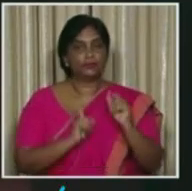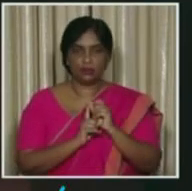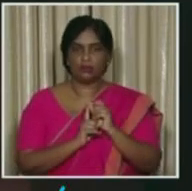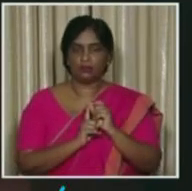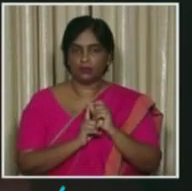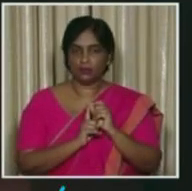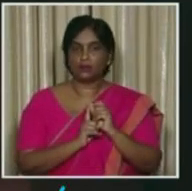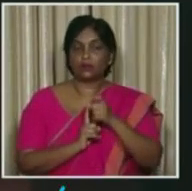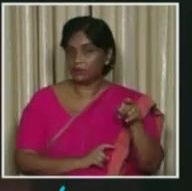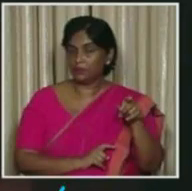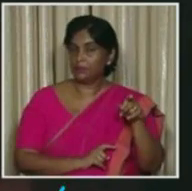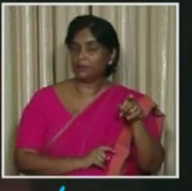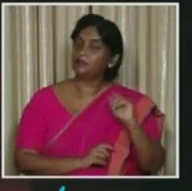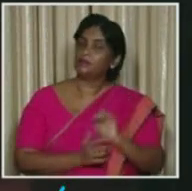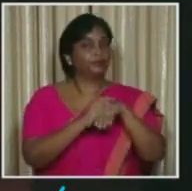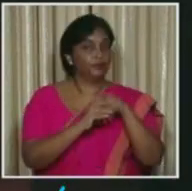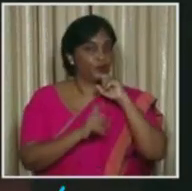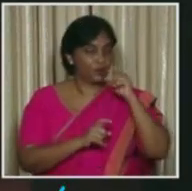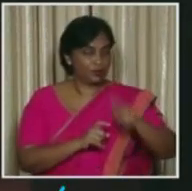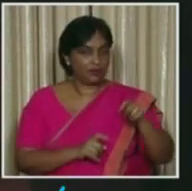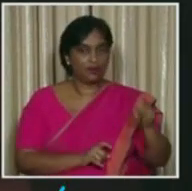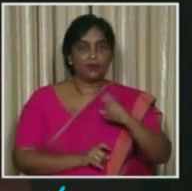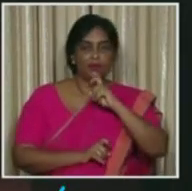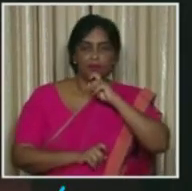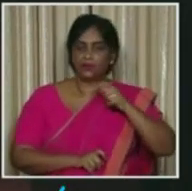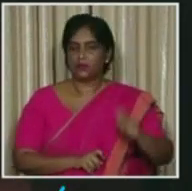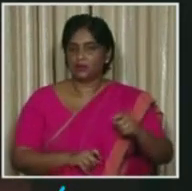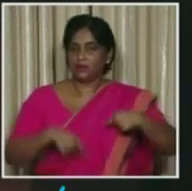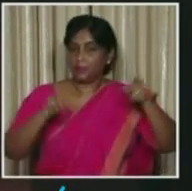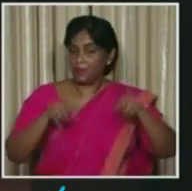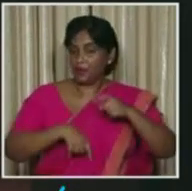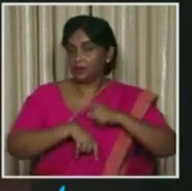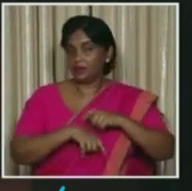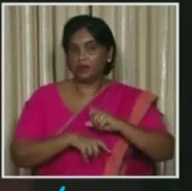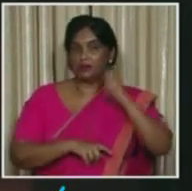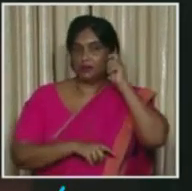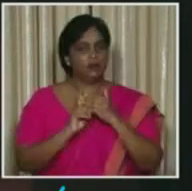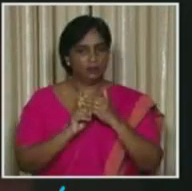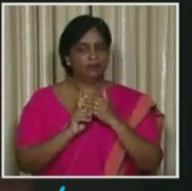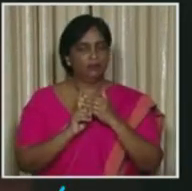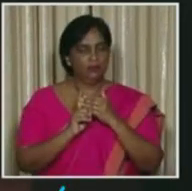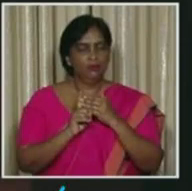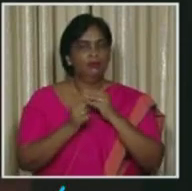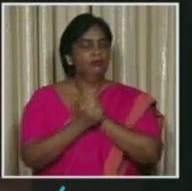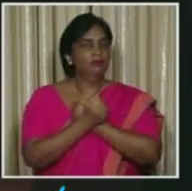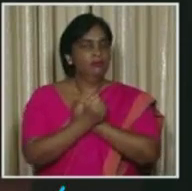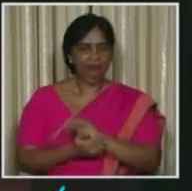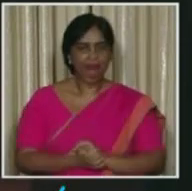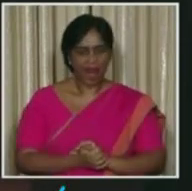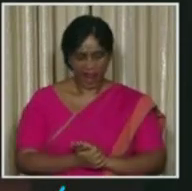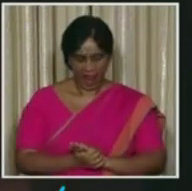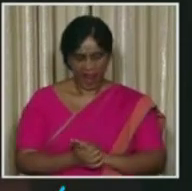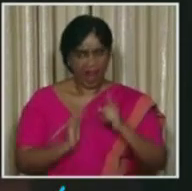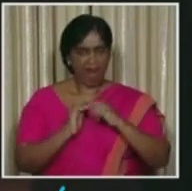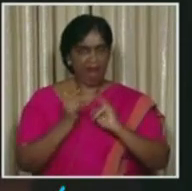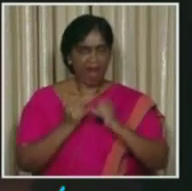නවරසිංහ විනිශ්චකාරතුමා අධිකරණයේ නඩුවක් අහන අවස්ථාවේ විශේෂයෙන්ම මේ ත්‍රස්ත ක්‍රියාව පිළිබඳව බන්ධනාගාරගතව සිටින